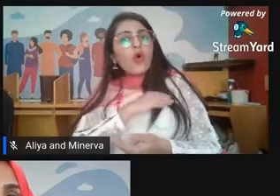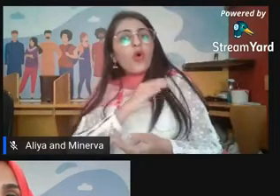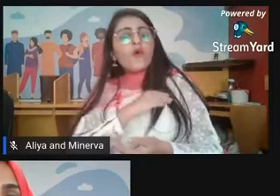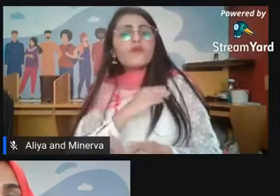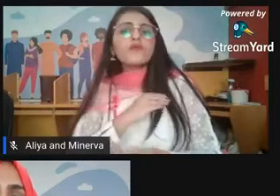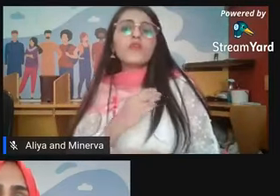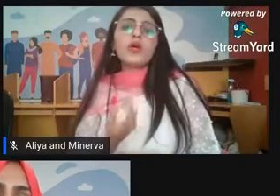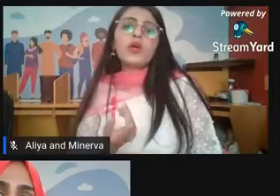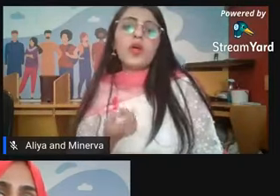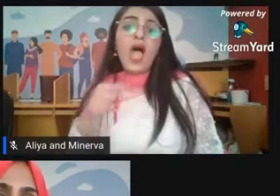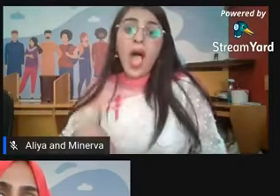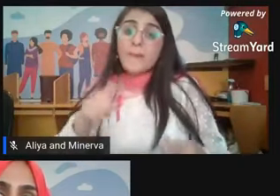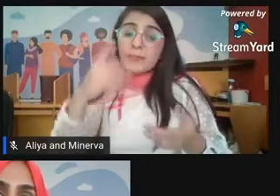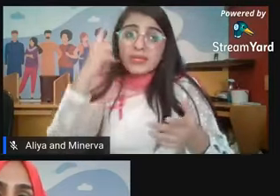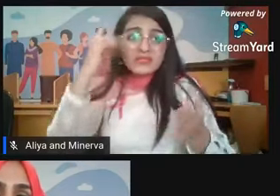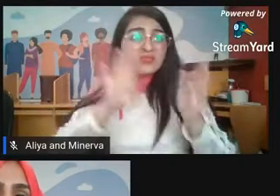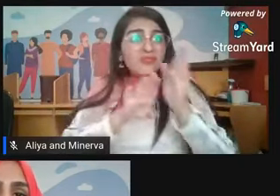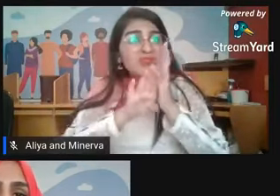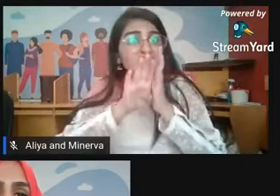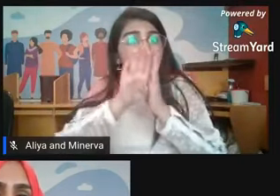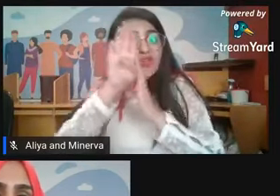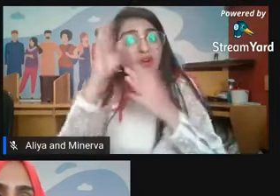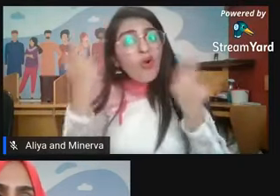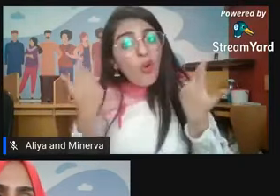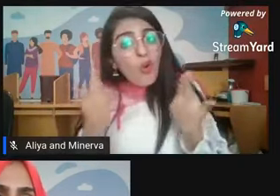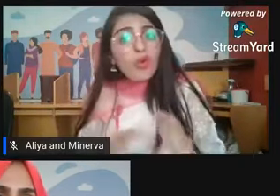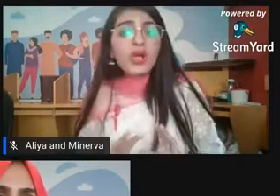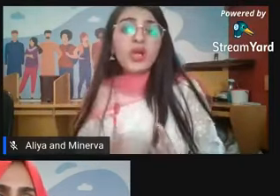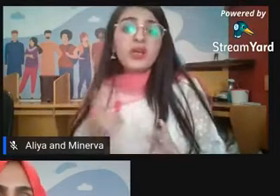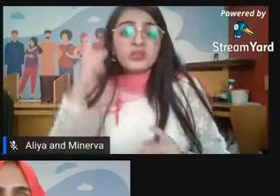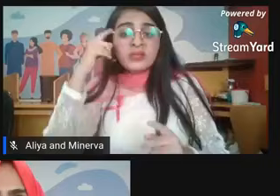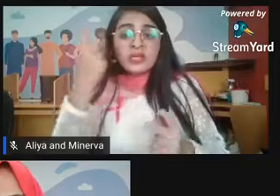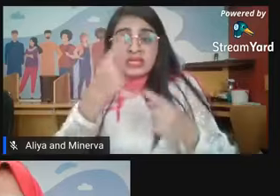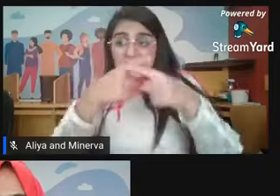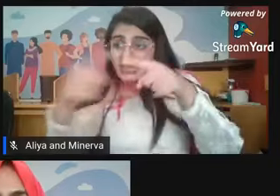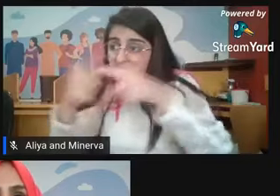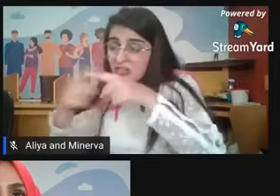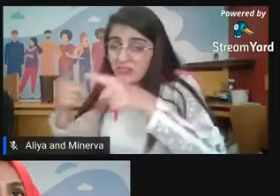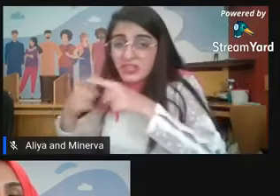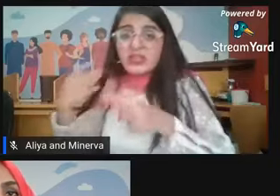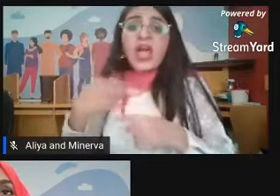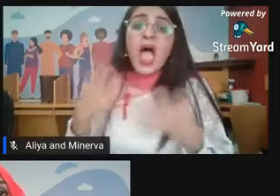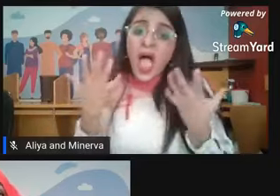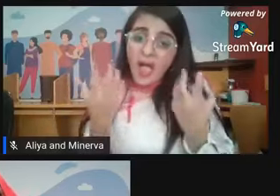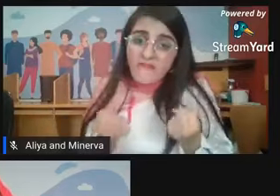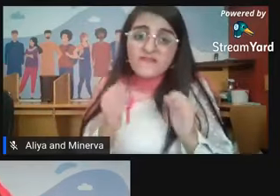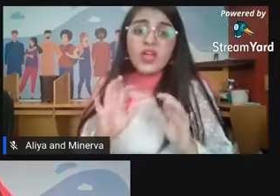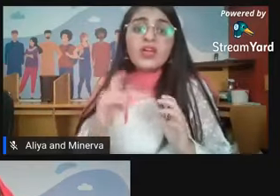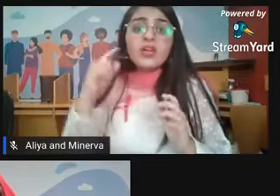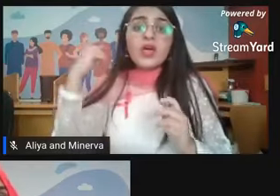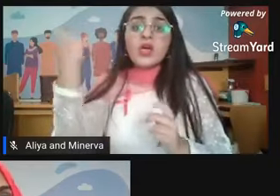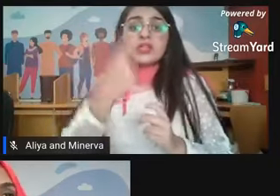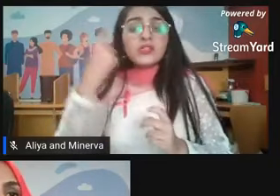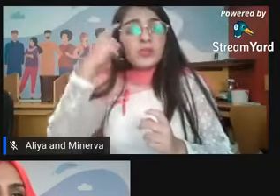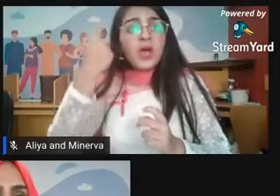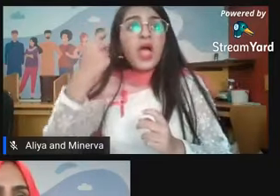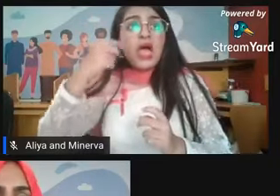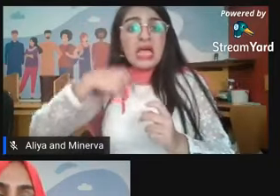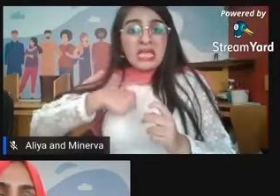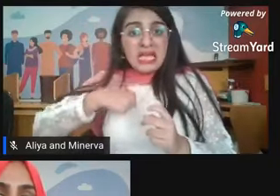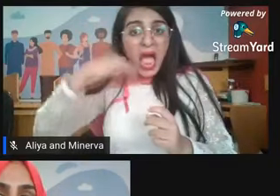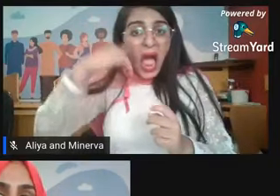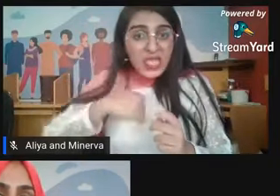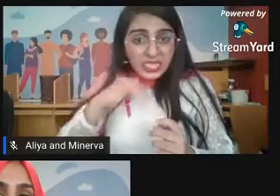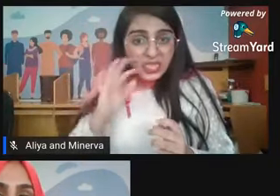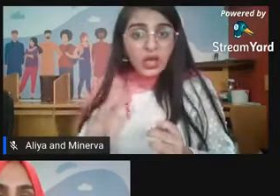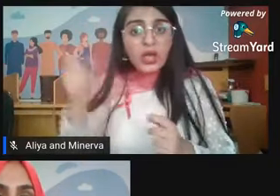cheezein, ab to cheezein itni advance ho gayi hain, there are different kinds of surgeries. Logon ke zehen mein agar kisi ko breast mein koi guilty hai ya koi cyst